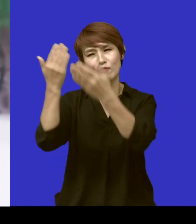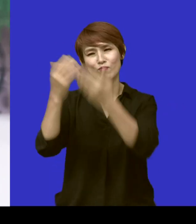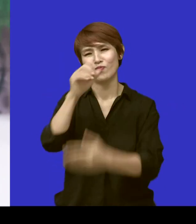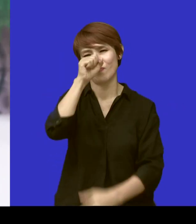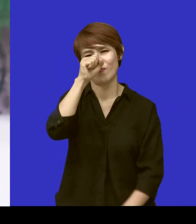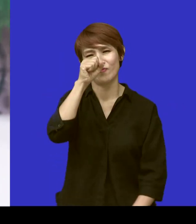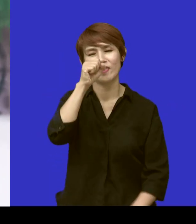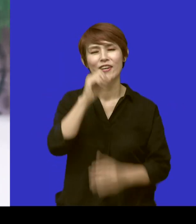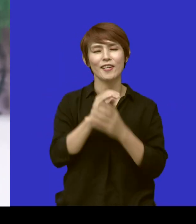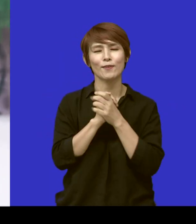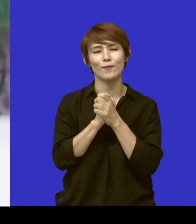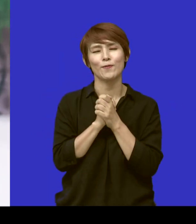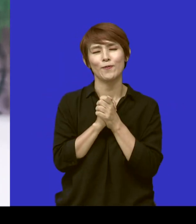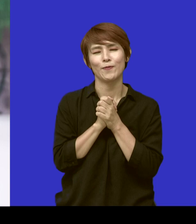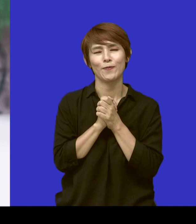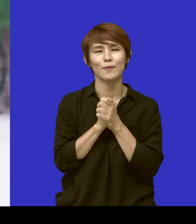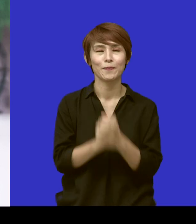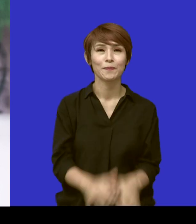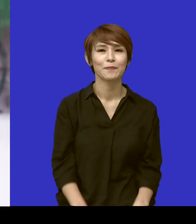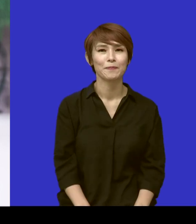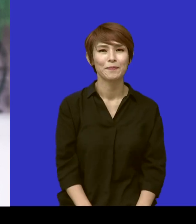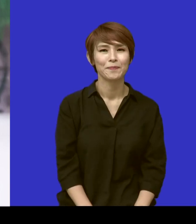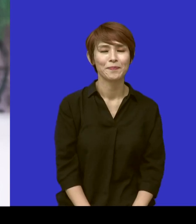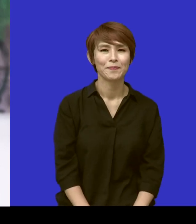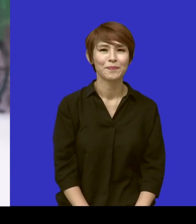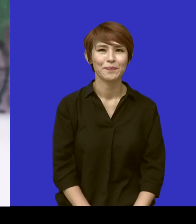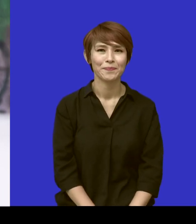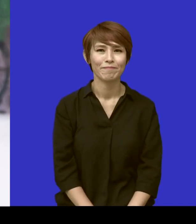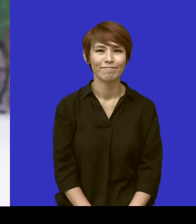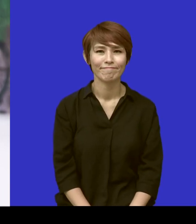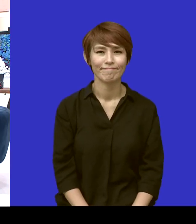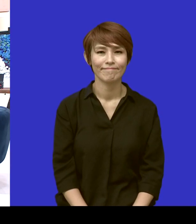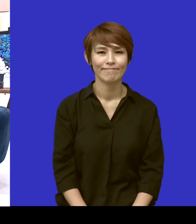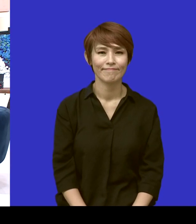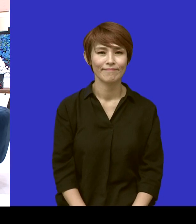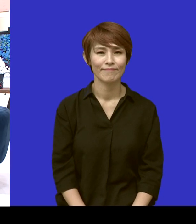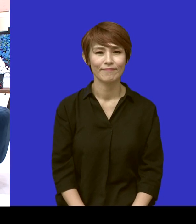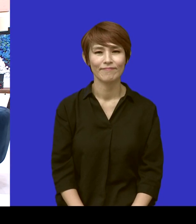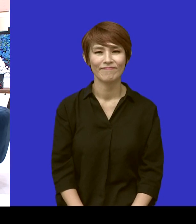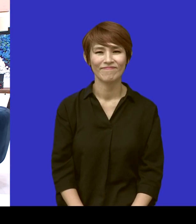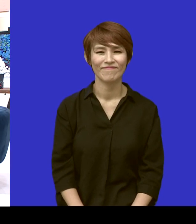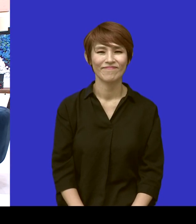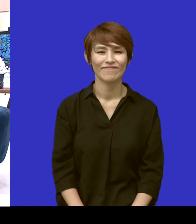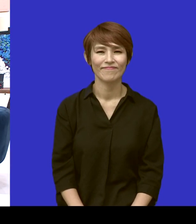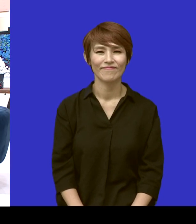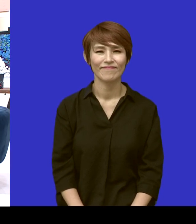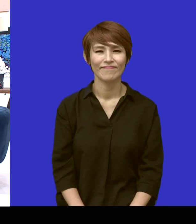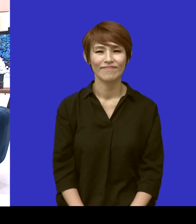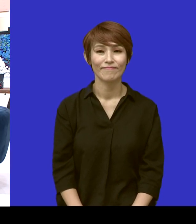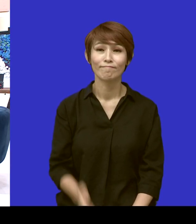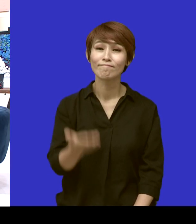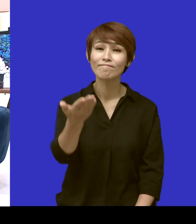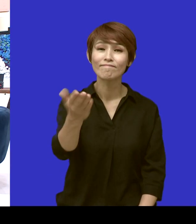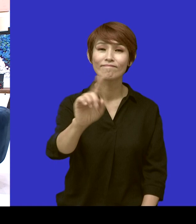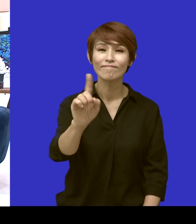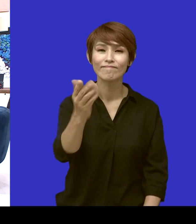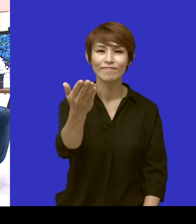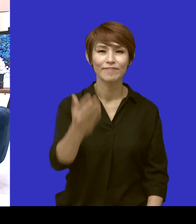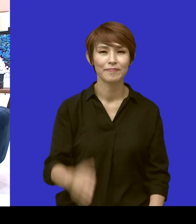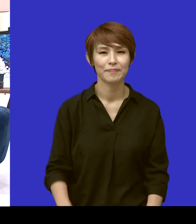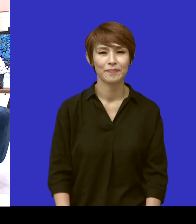좋겠다고 그래요. 기도를 많이 해야 될 것 같다는 생각이 네. 들었습니다. 너무 감사합니다. 네. 네. 우리 범균형 씨